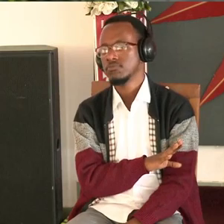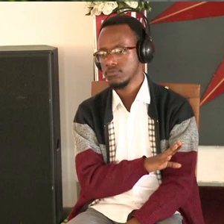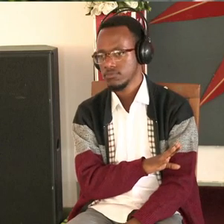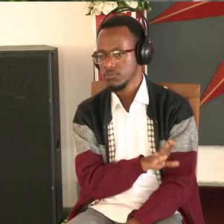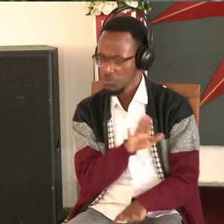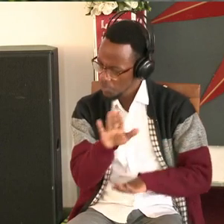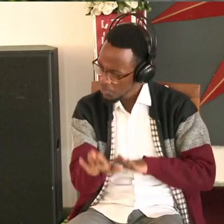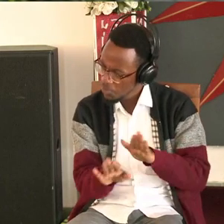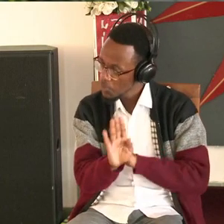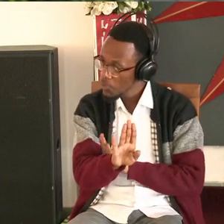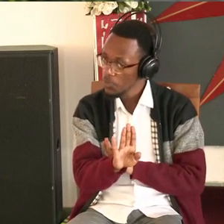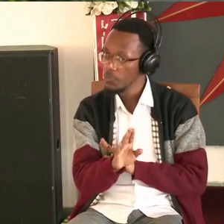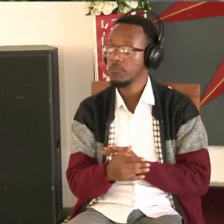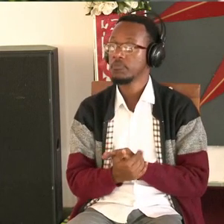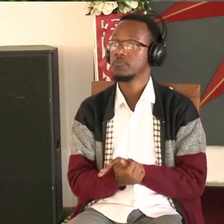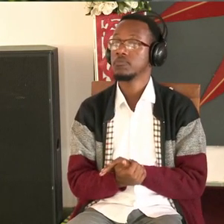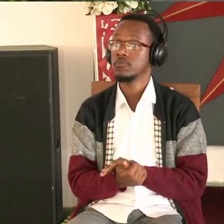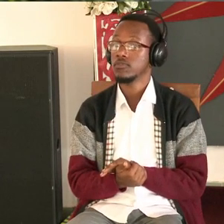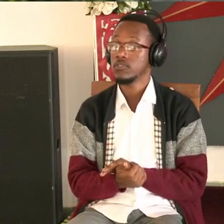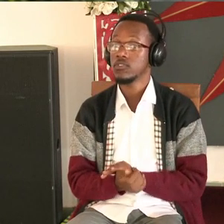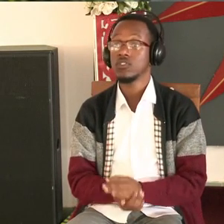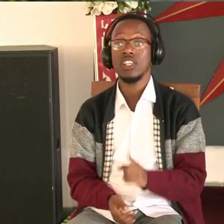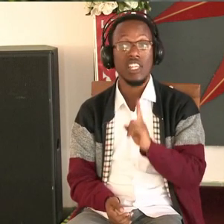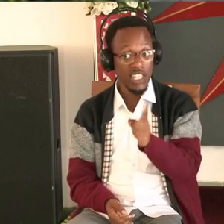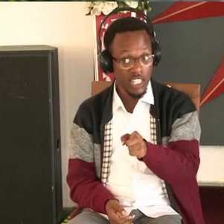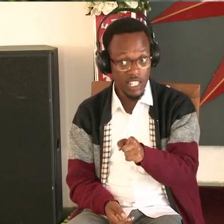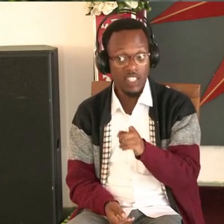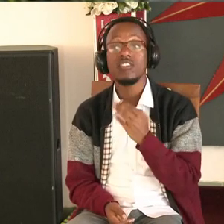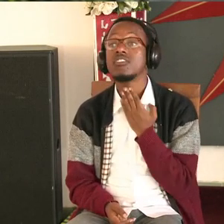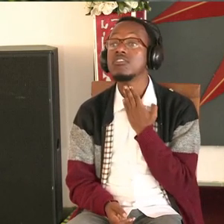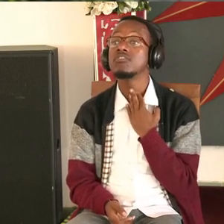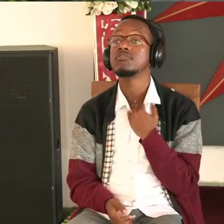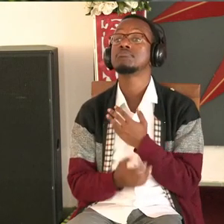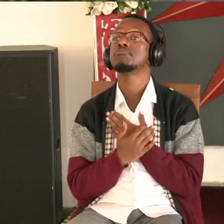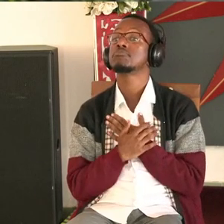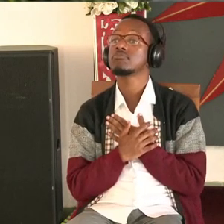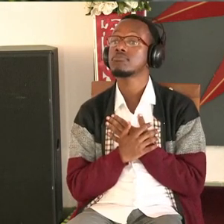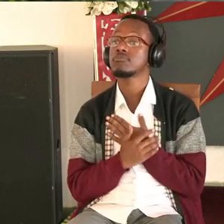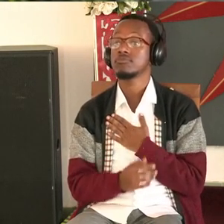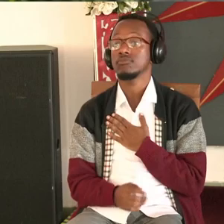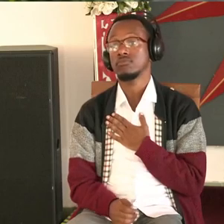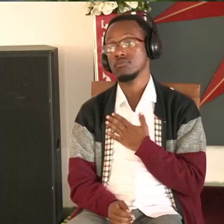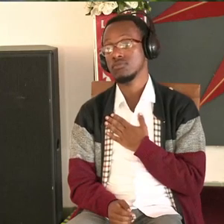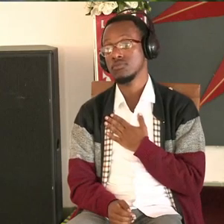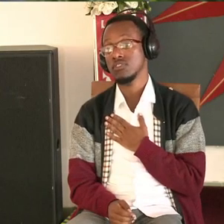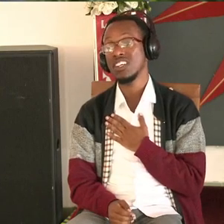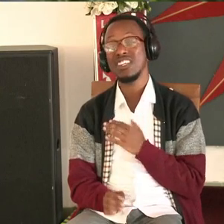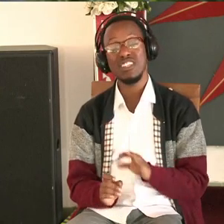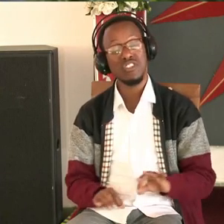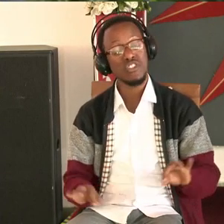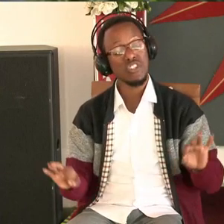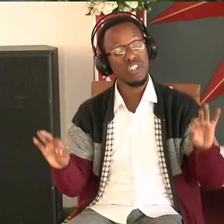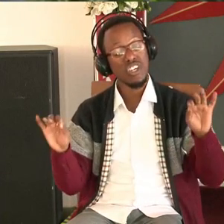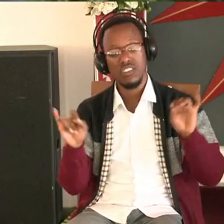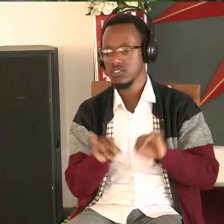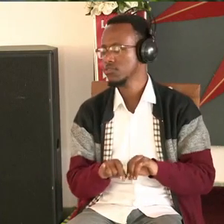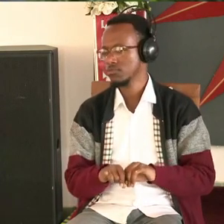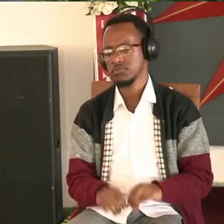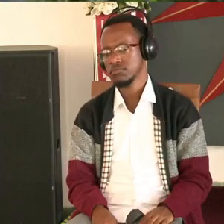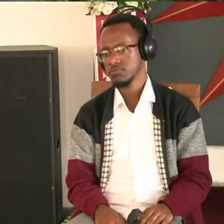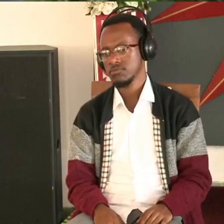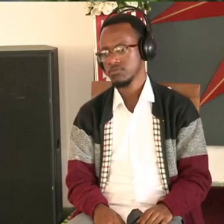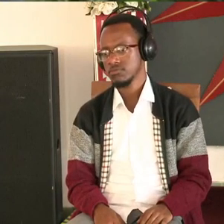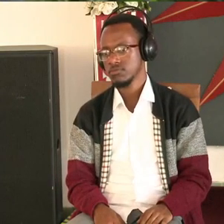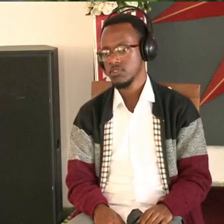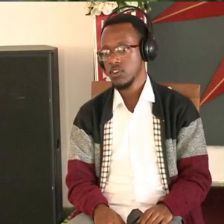imigenzereze yawe. C'est aussi iri notre souhait. Iki nacyo nicyo cyifuzo cyacu. Le plus cher. Nicyo cyifuzo cyacu gifite